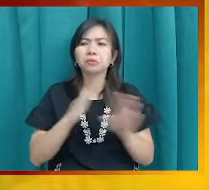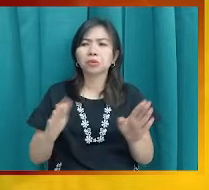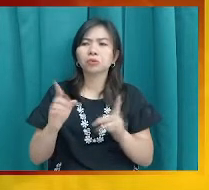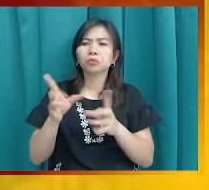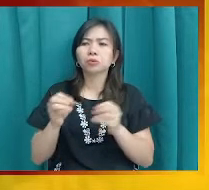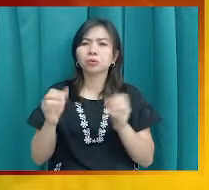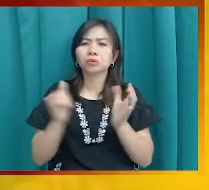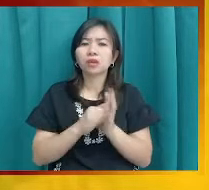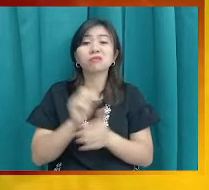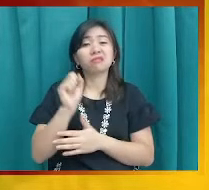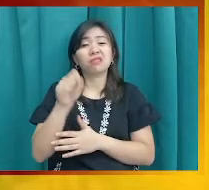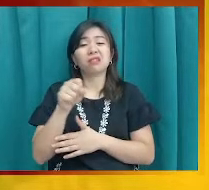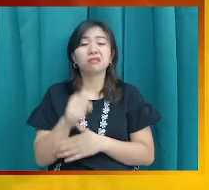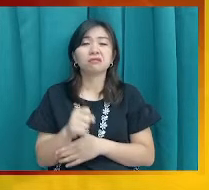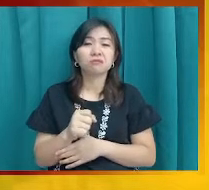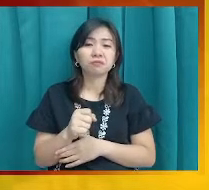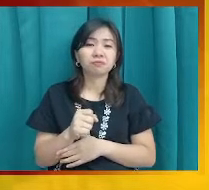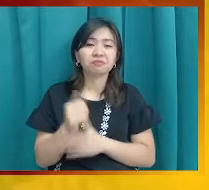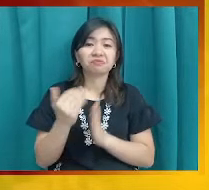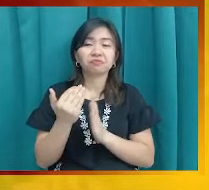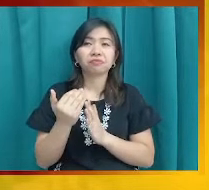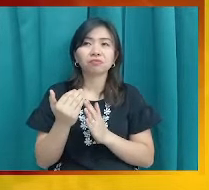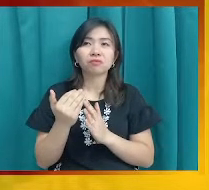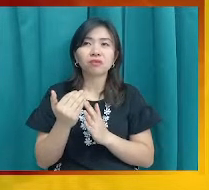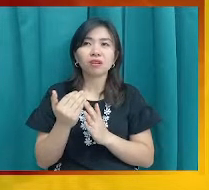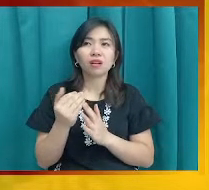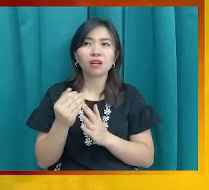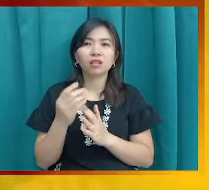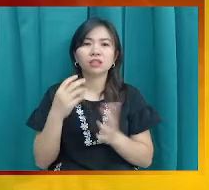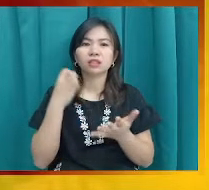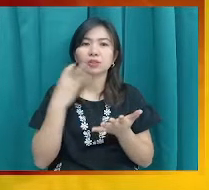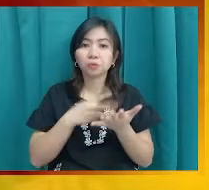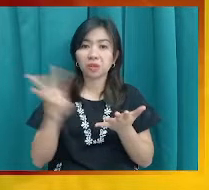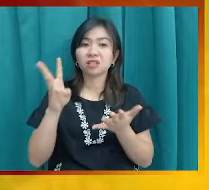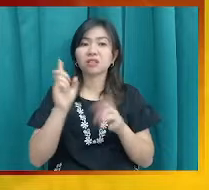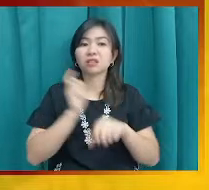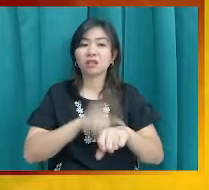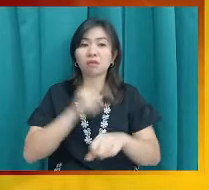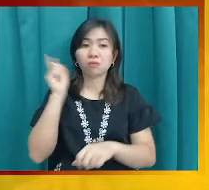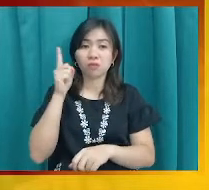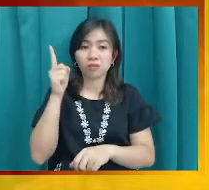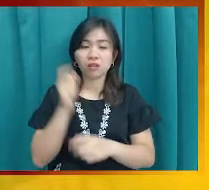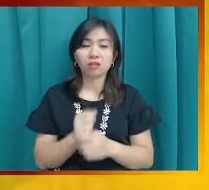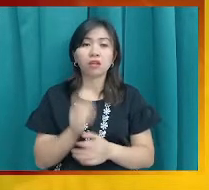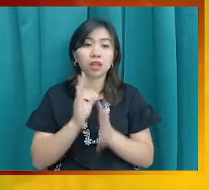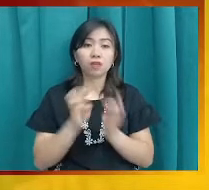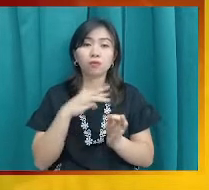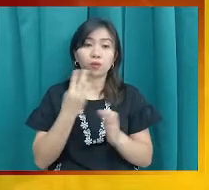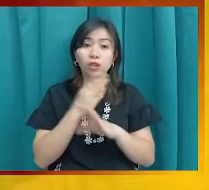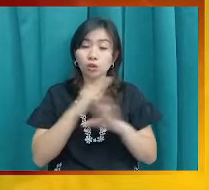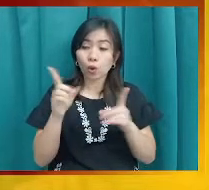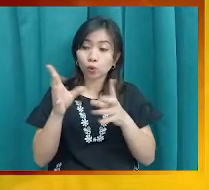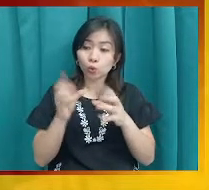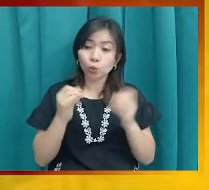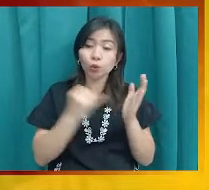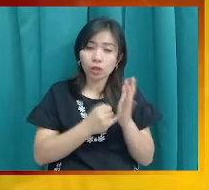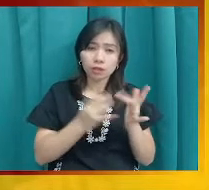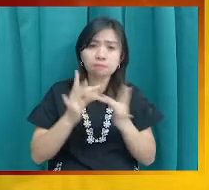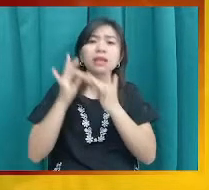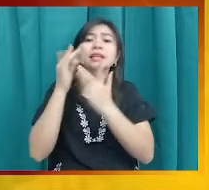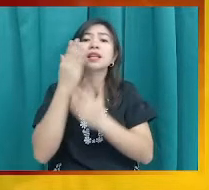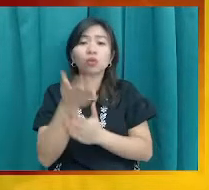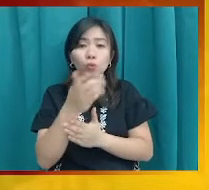dilugi rin kami. Ang problema, paano kung ginagawa namin, tas kayo hindi. Yeah. Di ba? Yeah. Yan ang problema. Diyan kayo. Kaya never talaga na